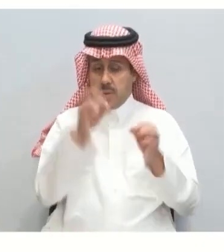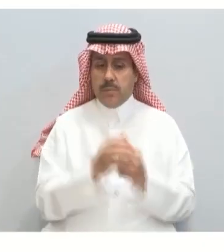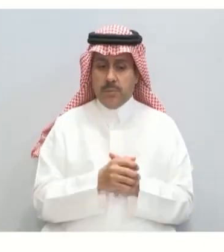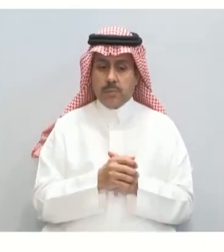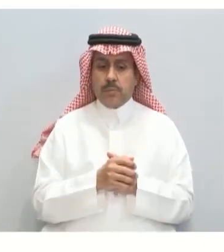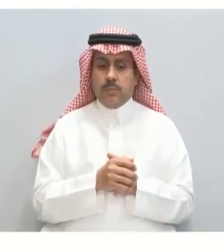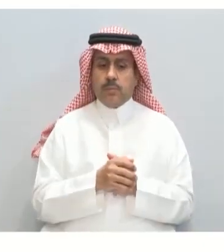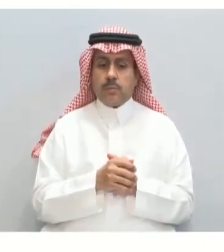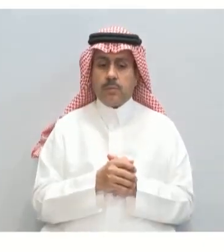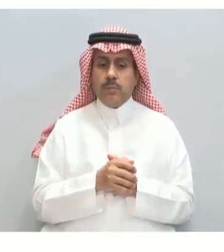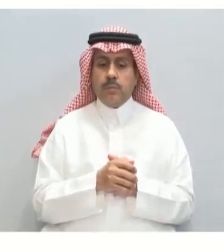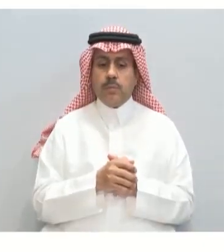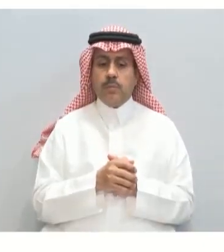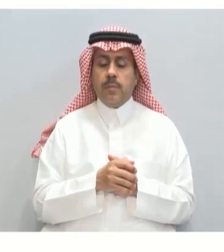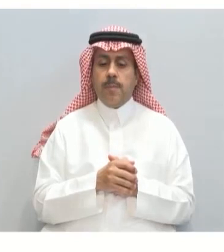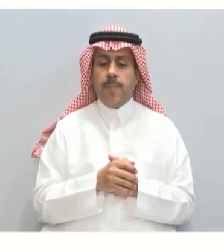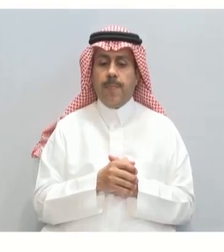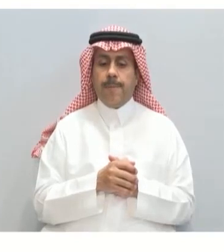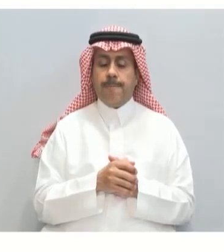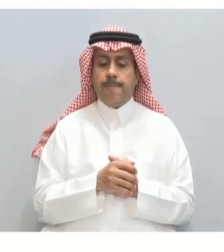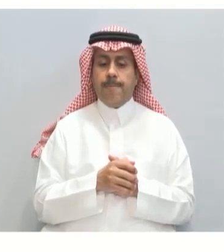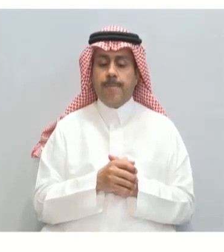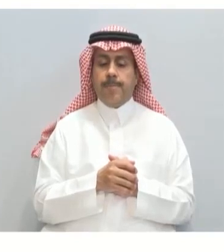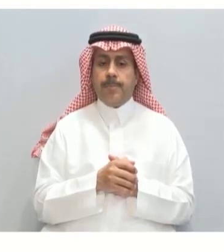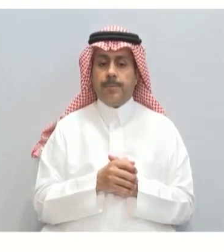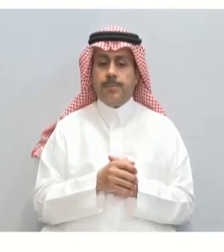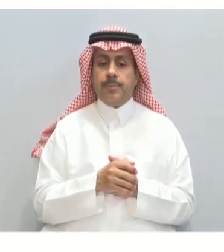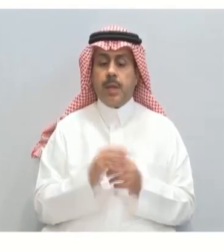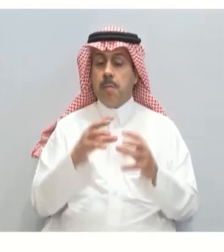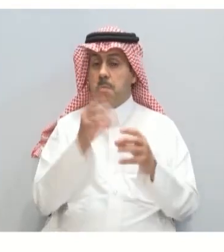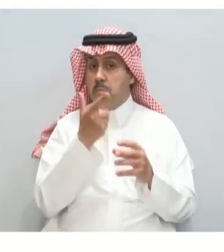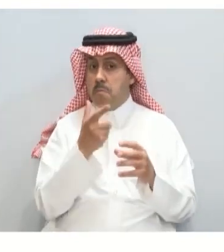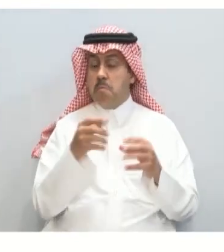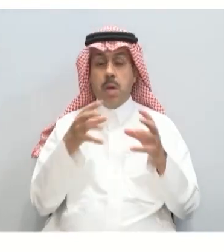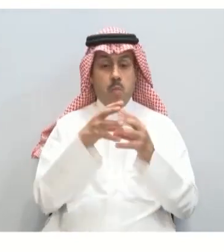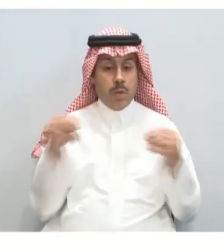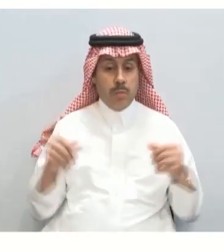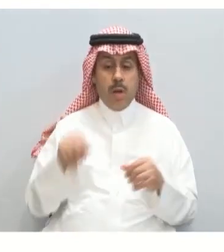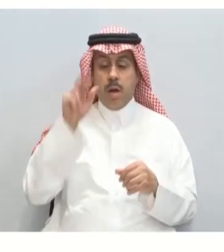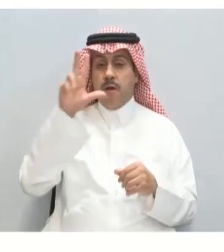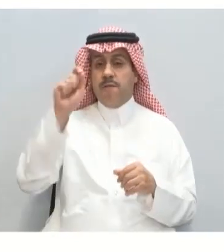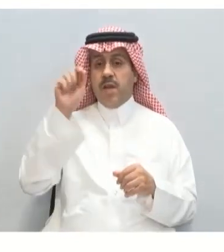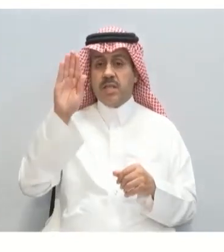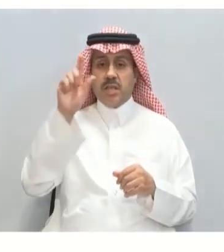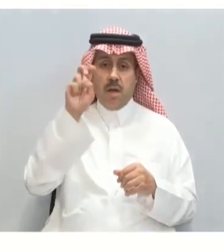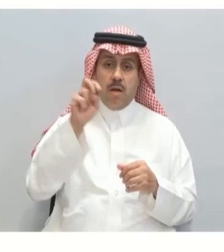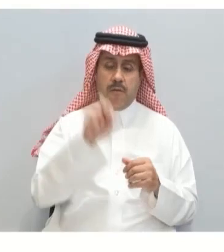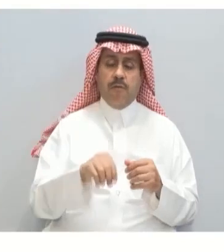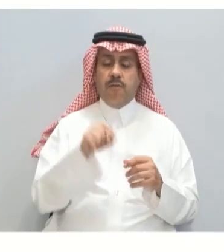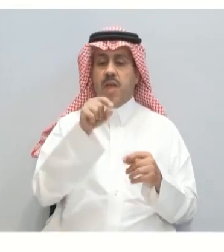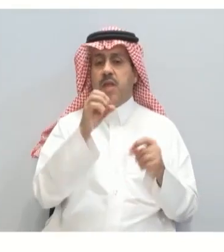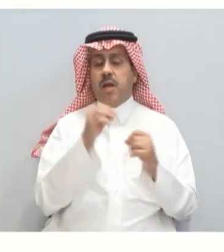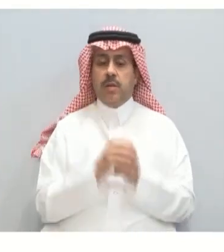حقت كلمه ربك على الذين فسقوا انهم لا يؤمنون ما المراد بالفسق في الايه